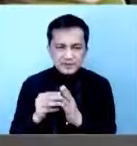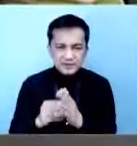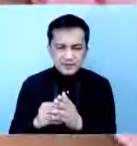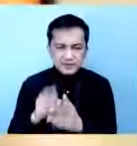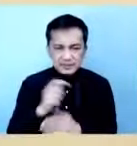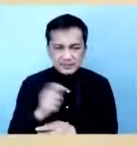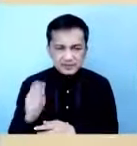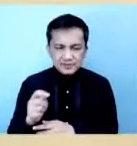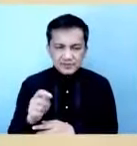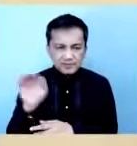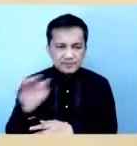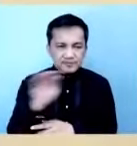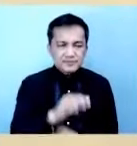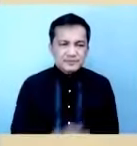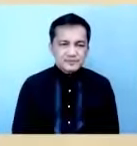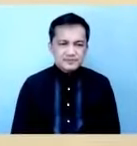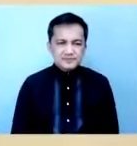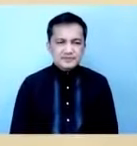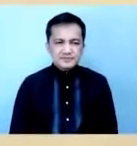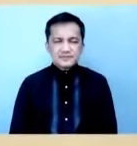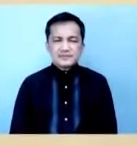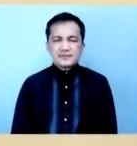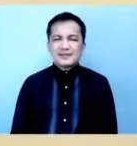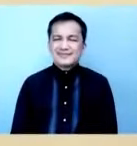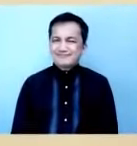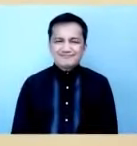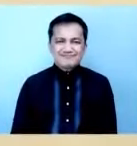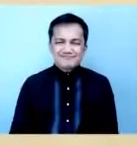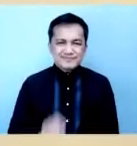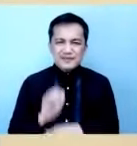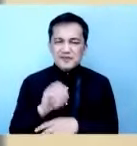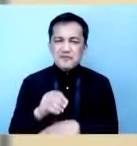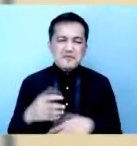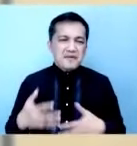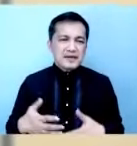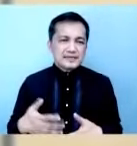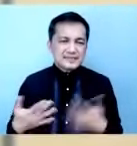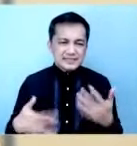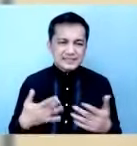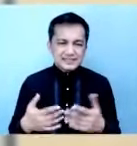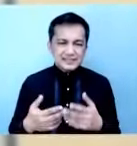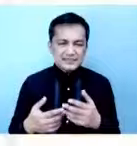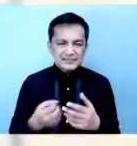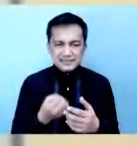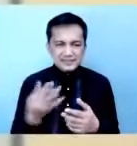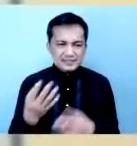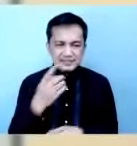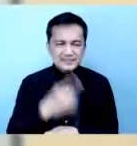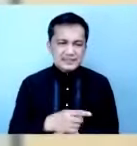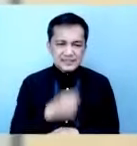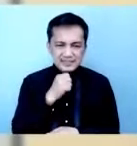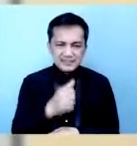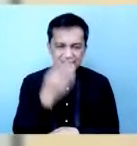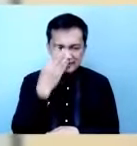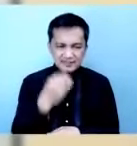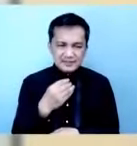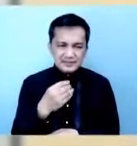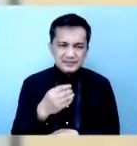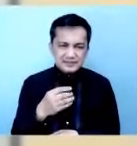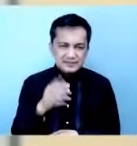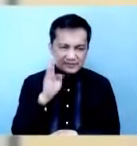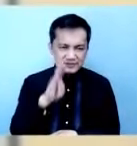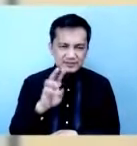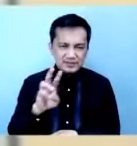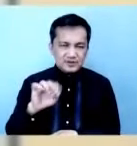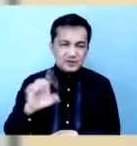kanyang maaabot. Sobrang excited na. As in, parang ilang days na akong hindi makatulog. Kay Kuya Will, thank you so